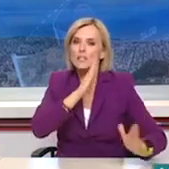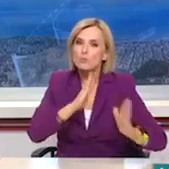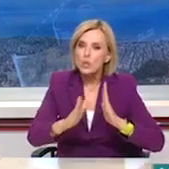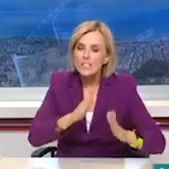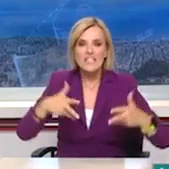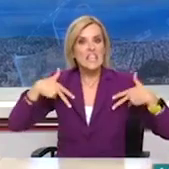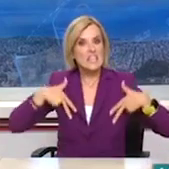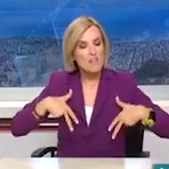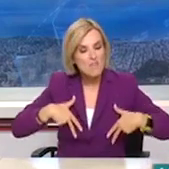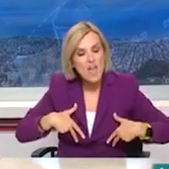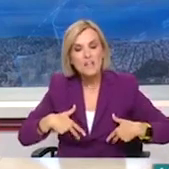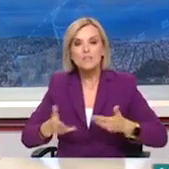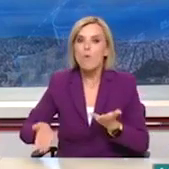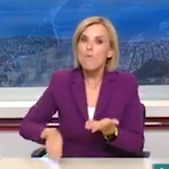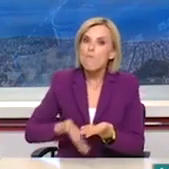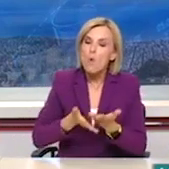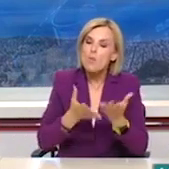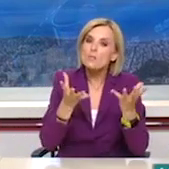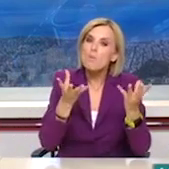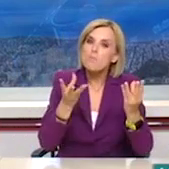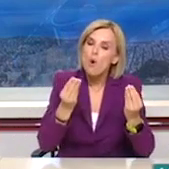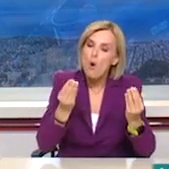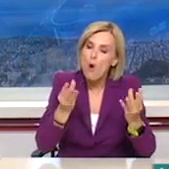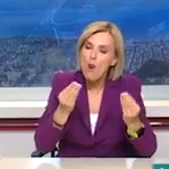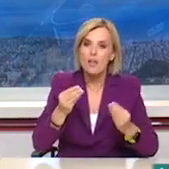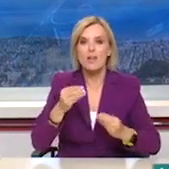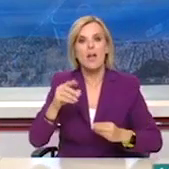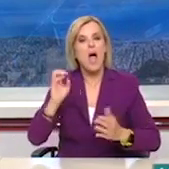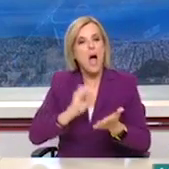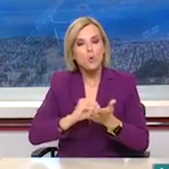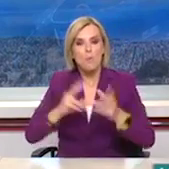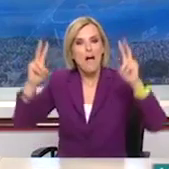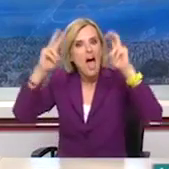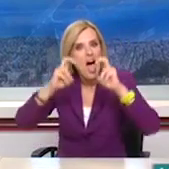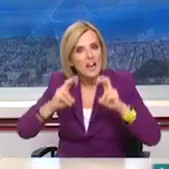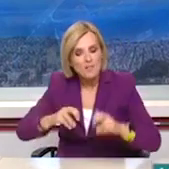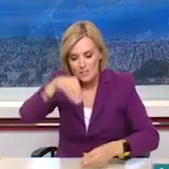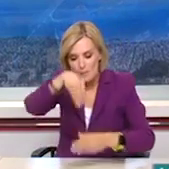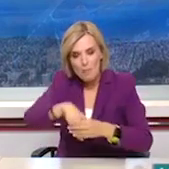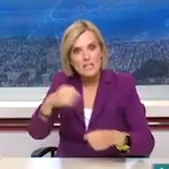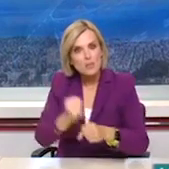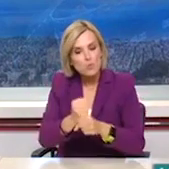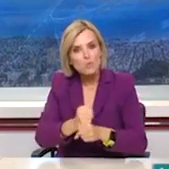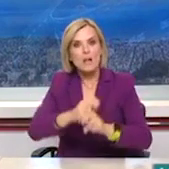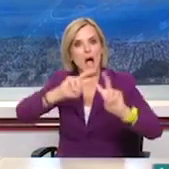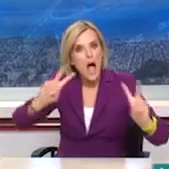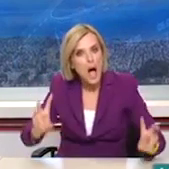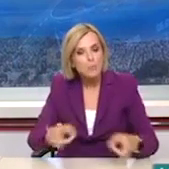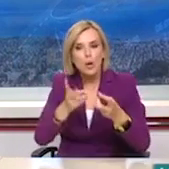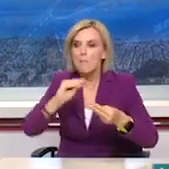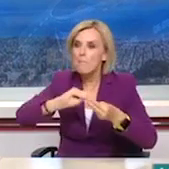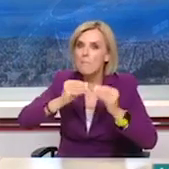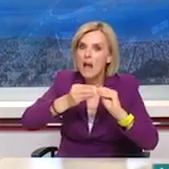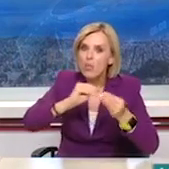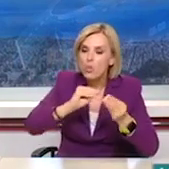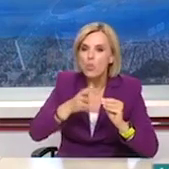η οποία μας βοήθησε πάρα πολύ σε αυτή τη μάχη απέναντι στον ιό, αλλά και των ερευνητών μας, για να αναγνωρίσουμε τις καλύτερες μεθόδους διάγνωσης, πρόληψης